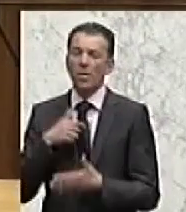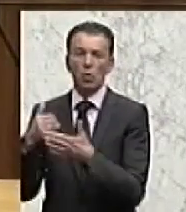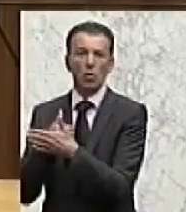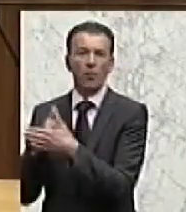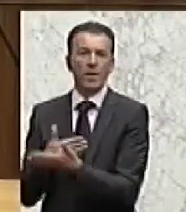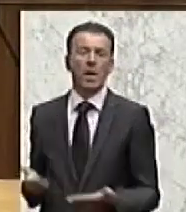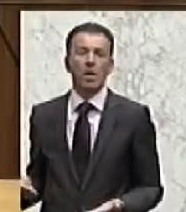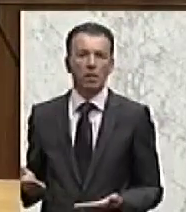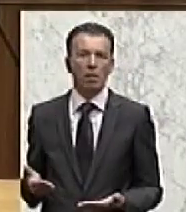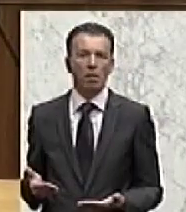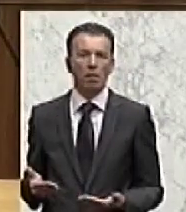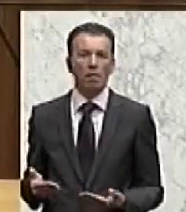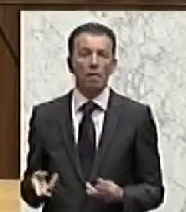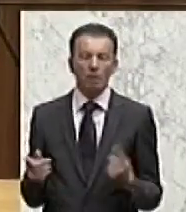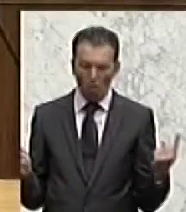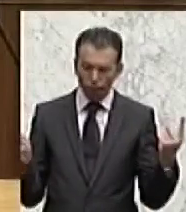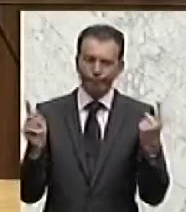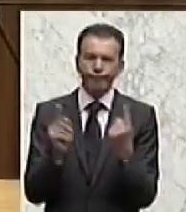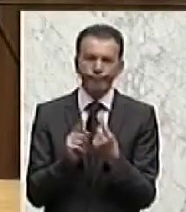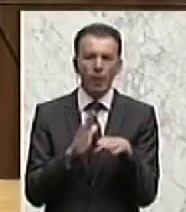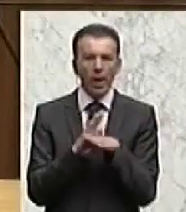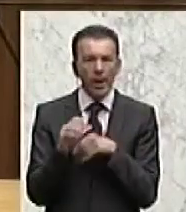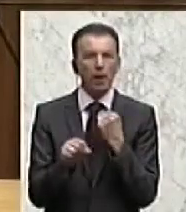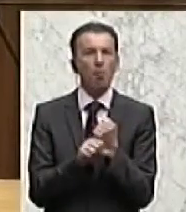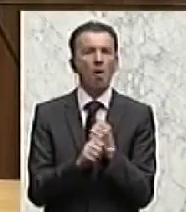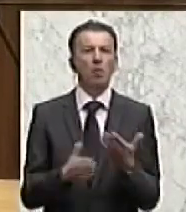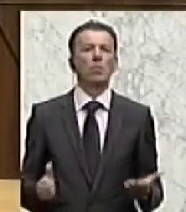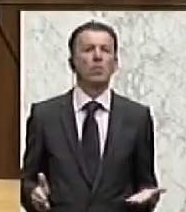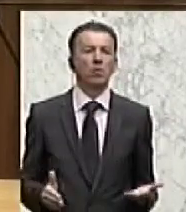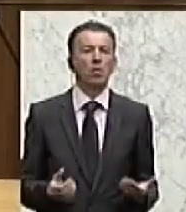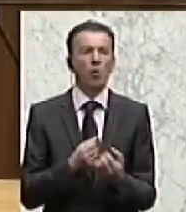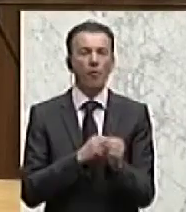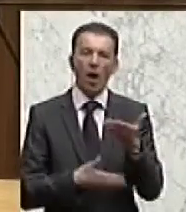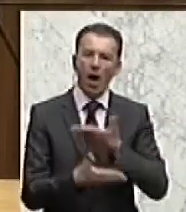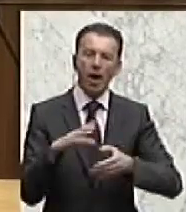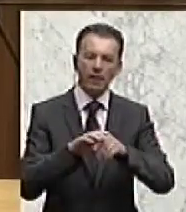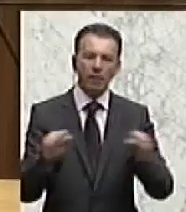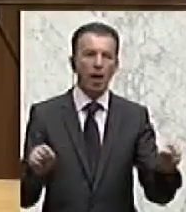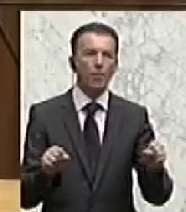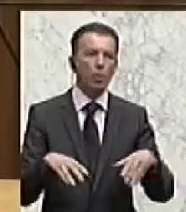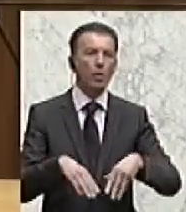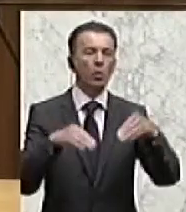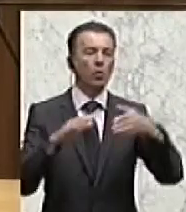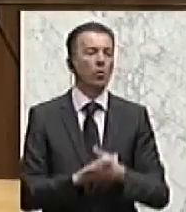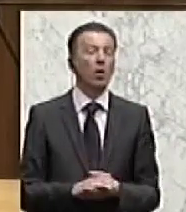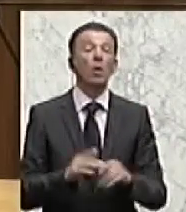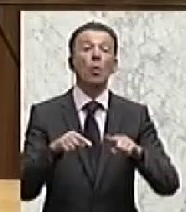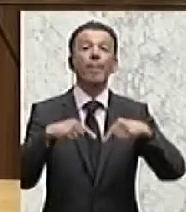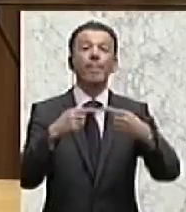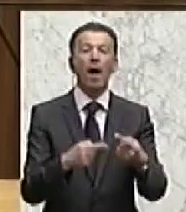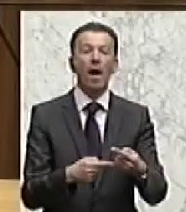hier Regelungen in Gang bringen, um hier ein Freihandelsabkommen zu implementieren, das in weiterer Folge genau